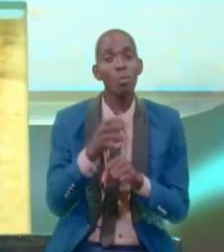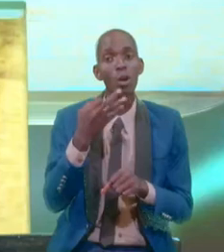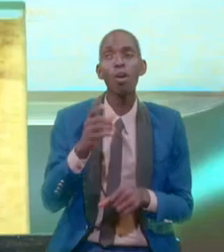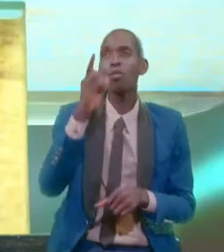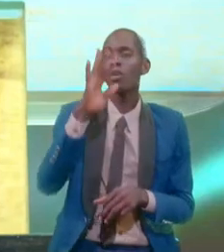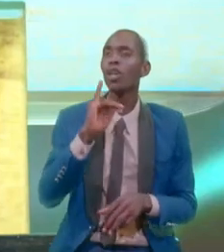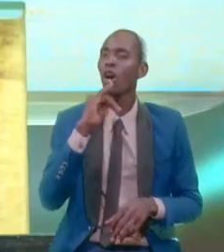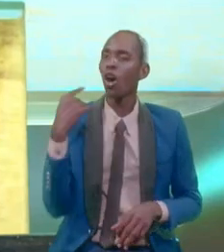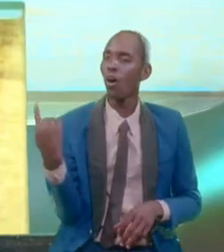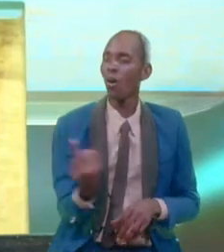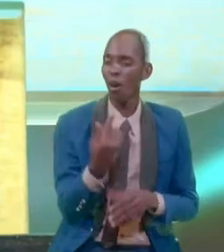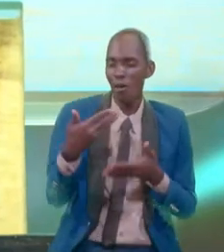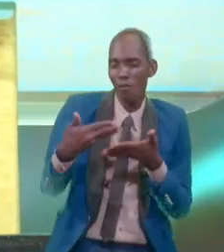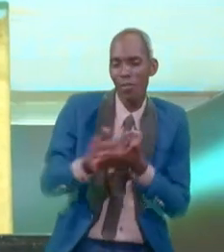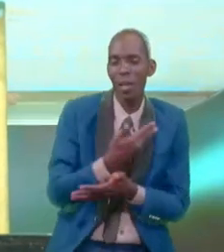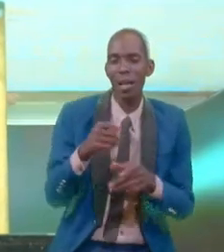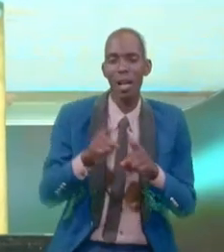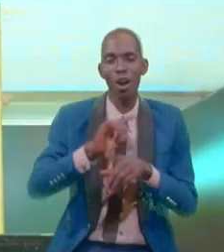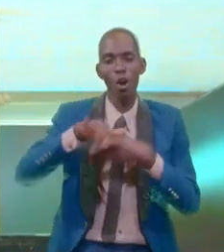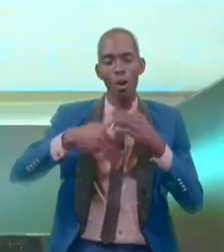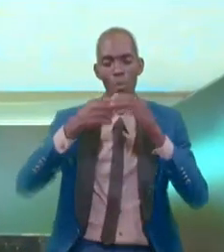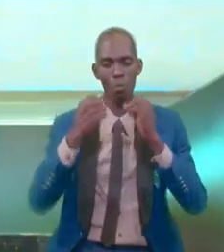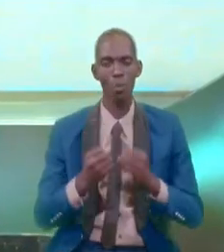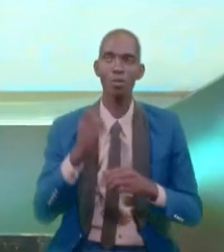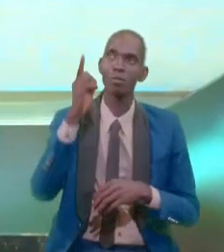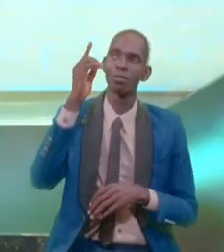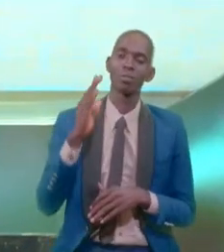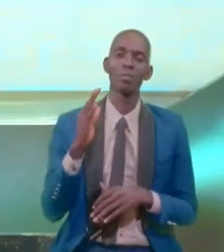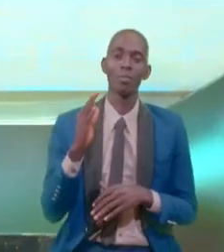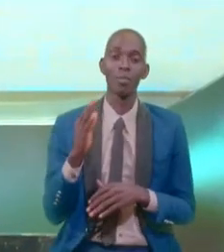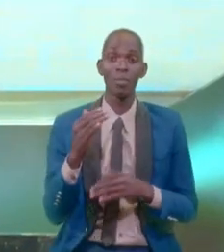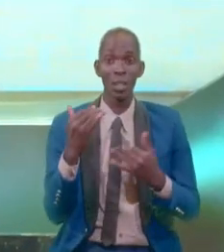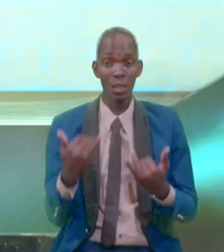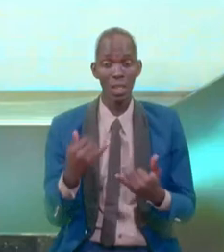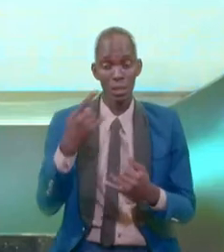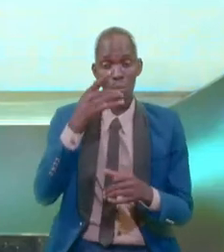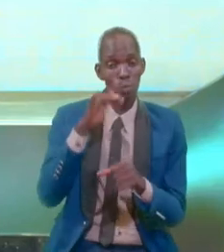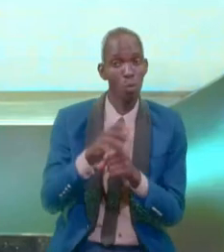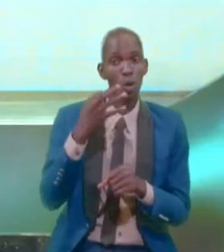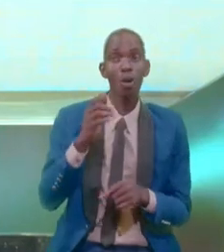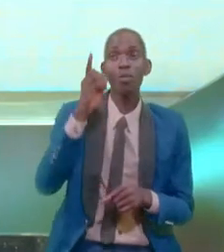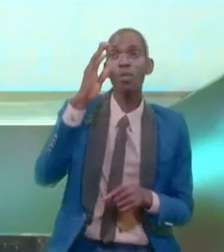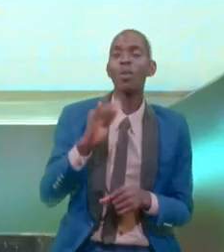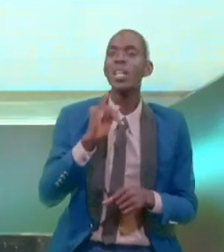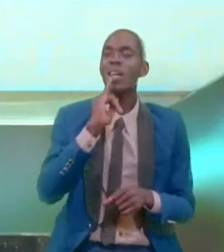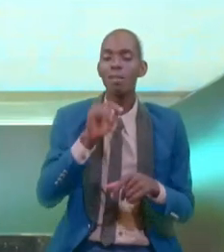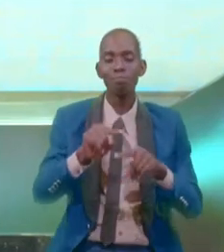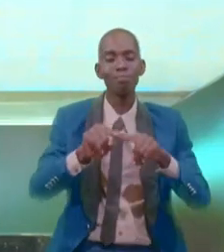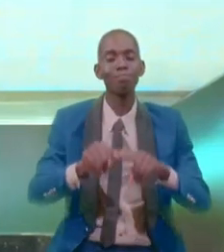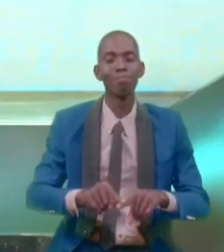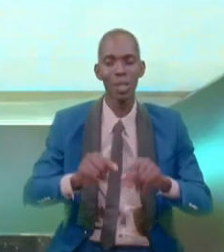promesse de Dieu est aussi fraîche comme le Dieu Tout-Puissant. La promesse de Dieu est aussi fiable, dépendable comme